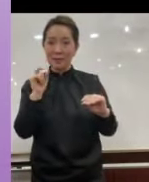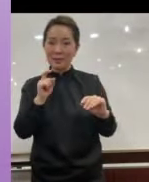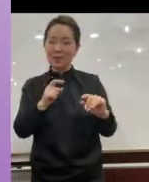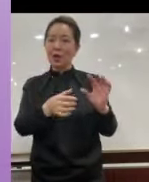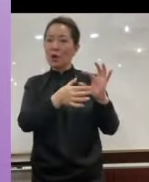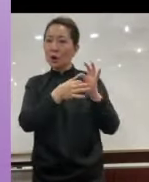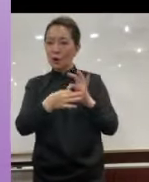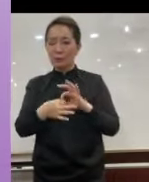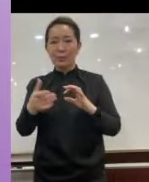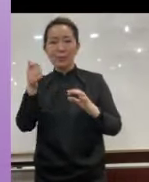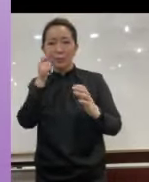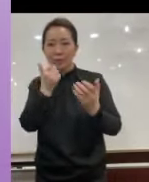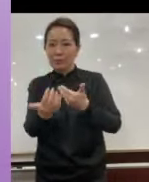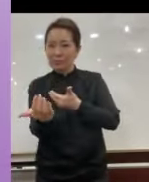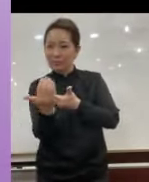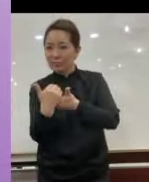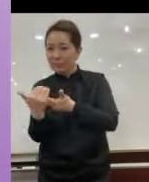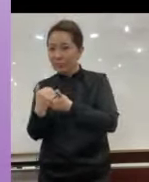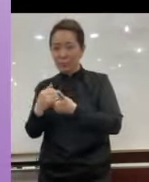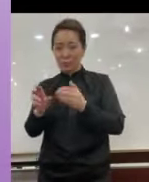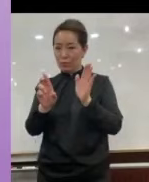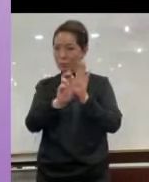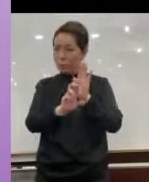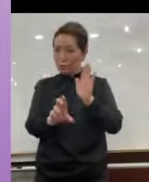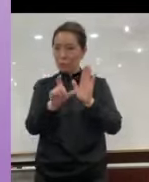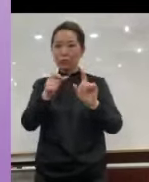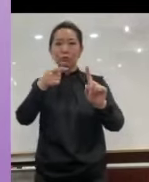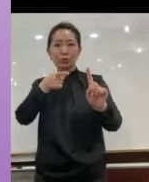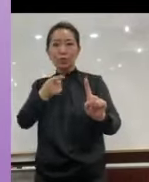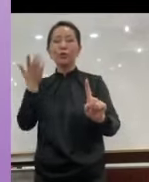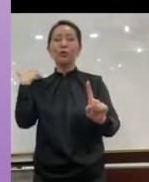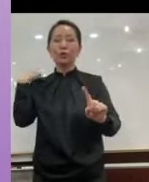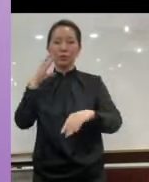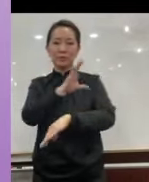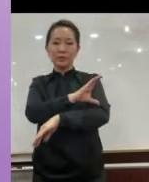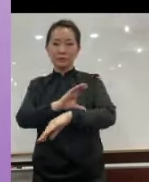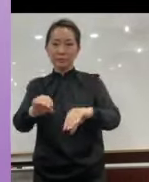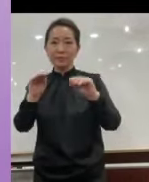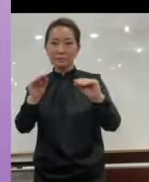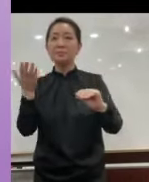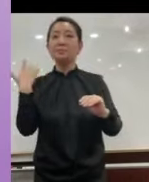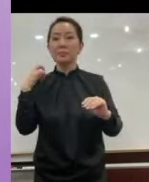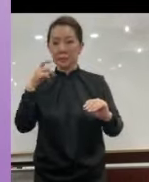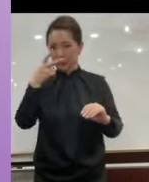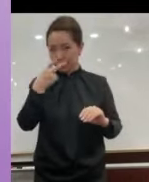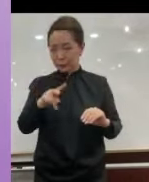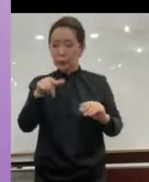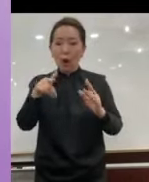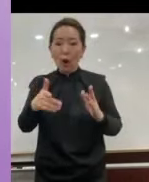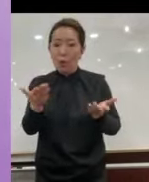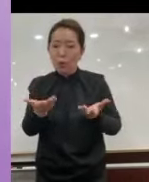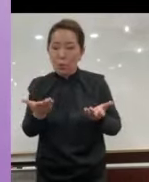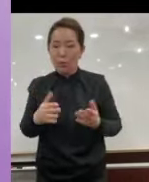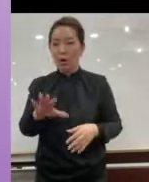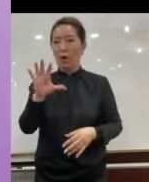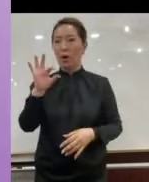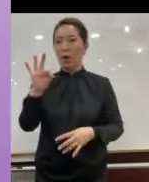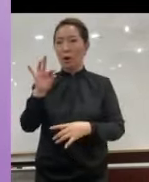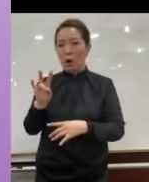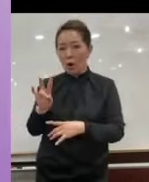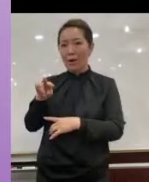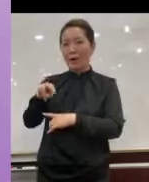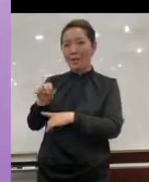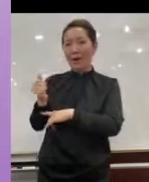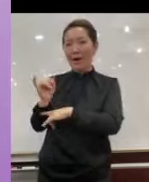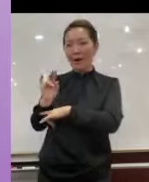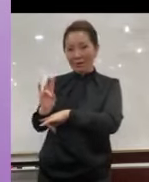шууд биеэр оролцох боломжгүй хүмүүст зориулж хийж ирсэн. Энэ удаагийн хичээл маань бол дан онлайн одоо гол нь онлайн